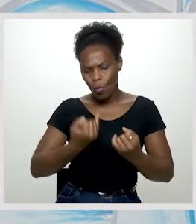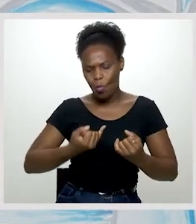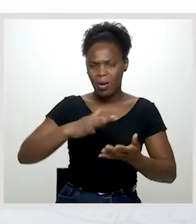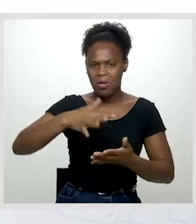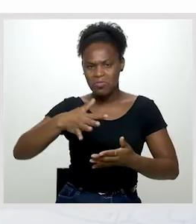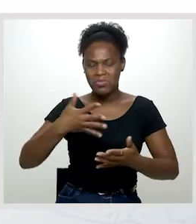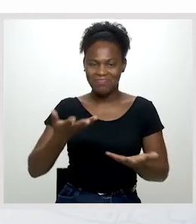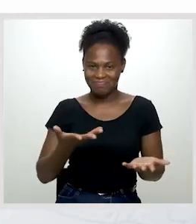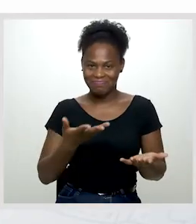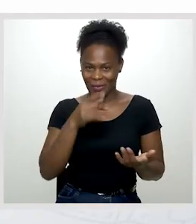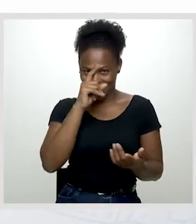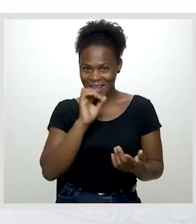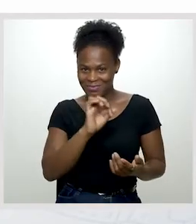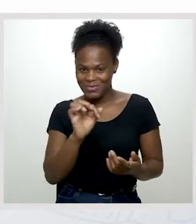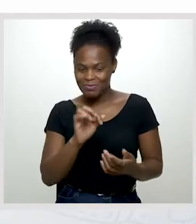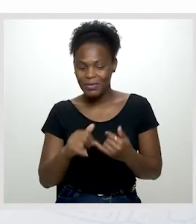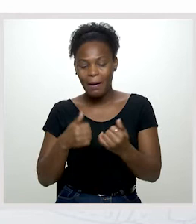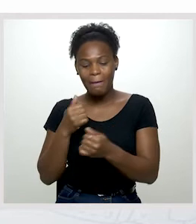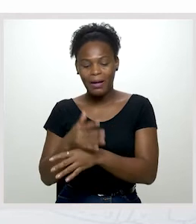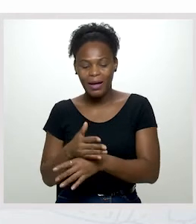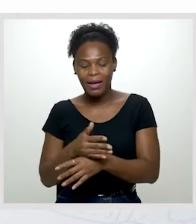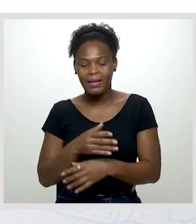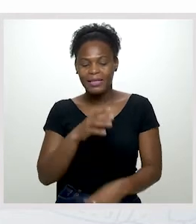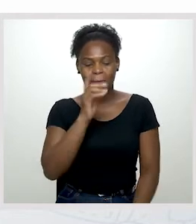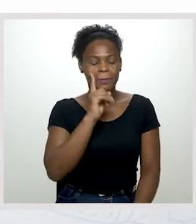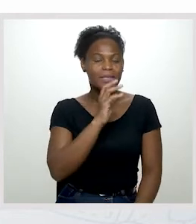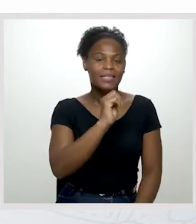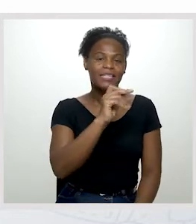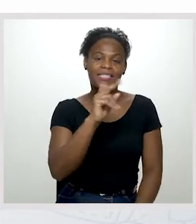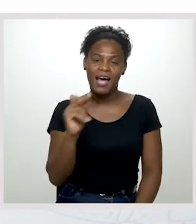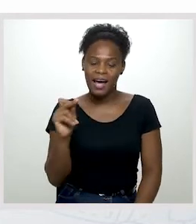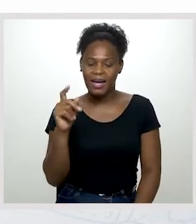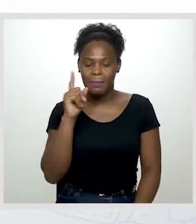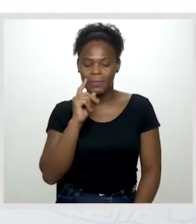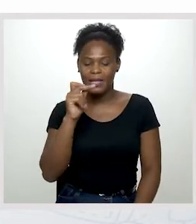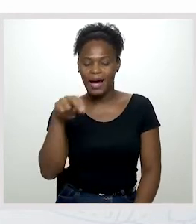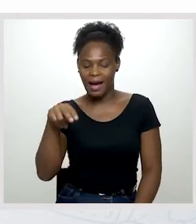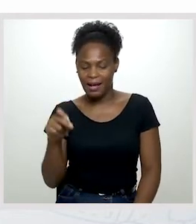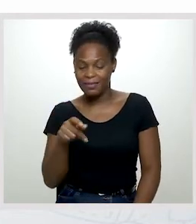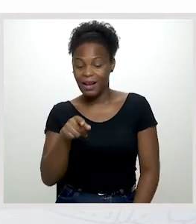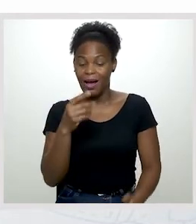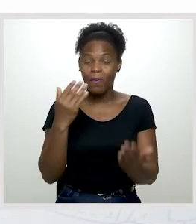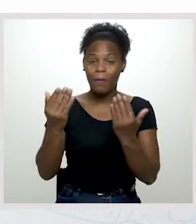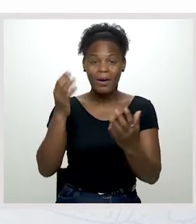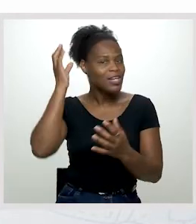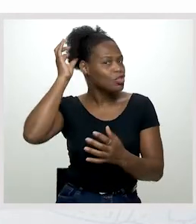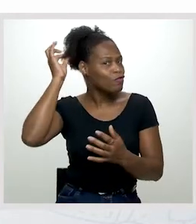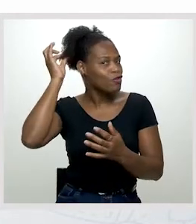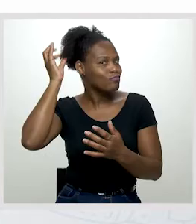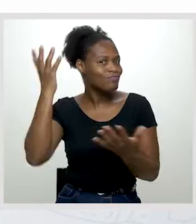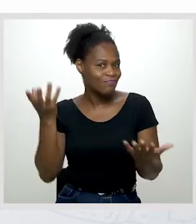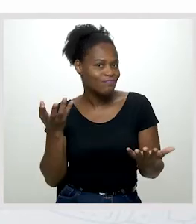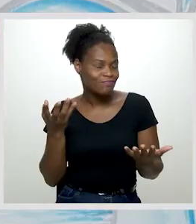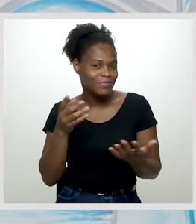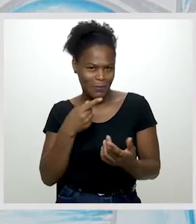Très bien. Et après, Sarah et Anna. Ici, vous allez comparer les cheveux. Vous